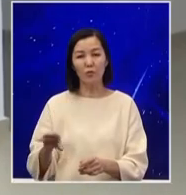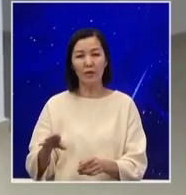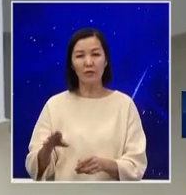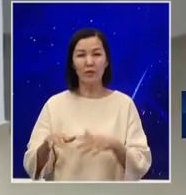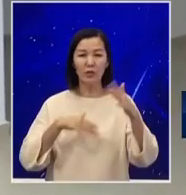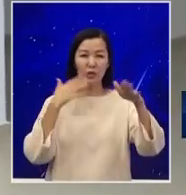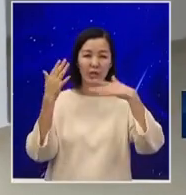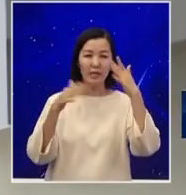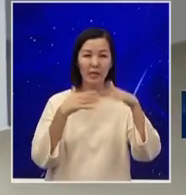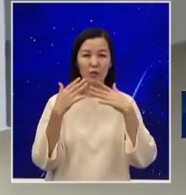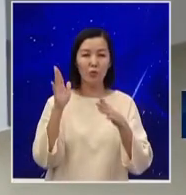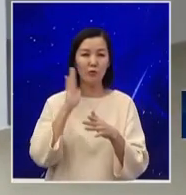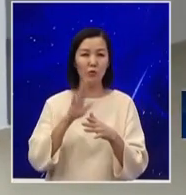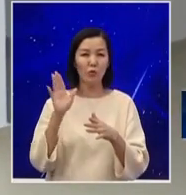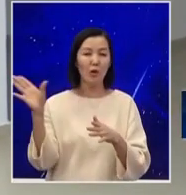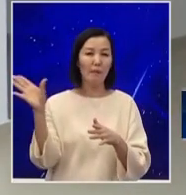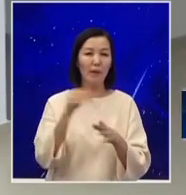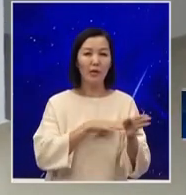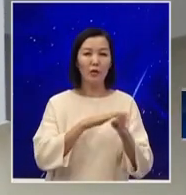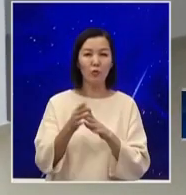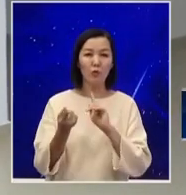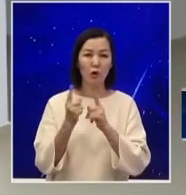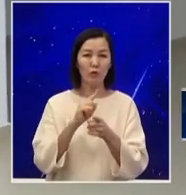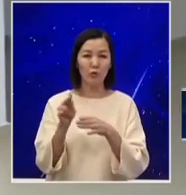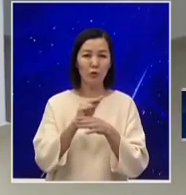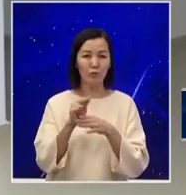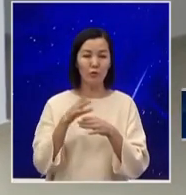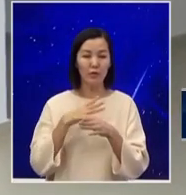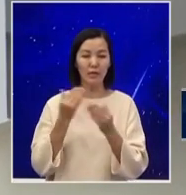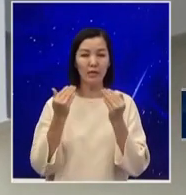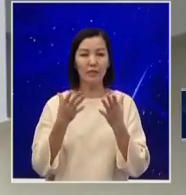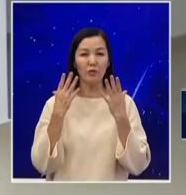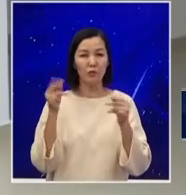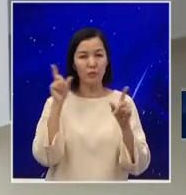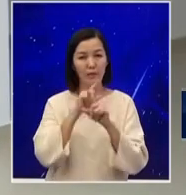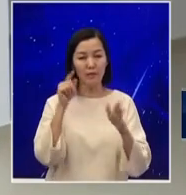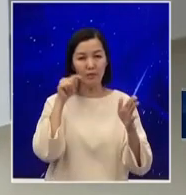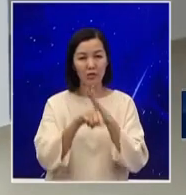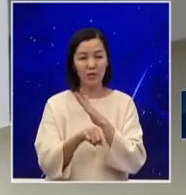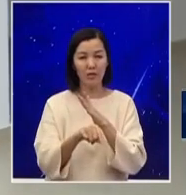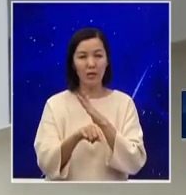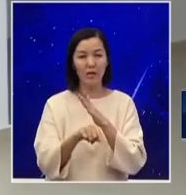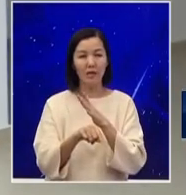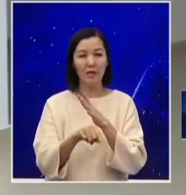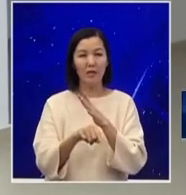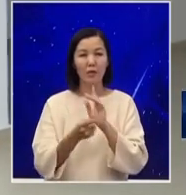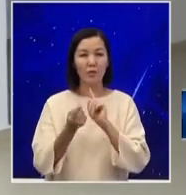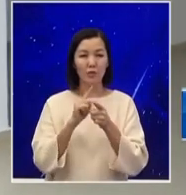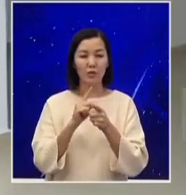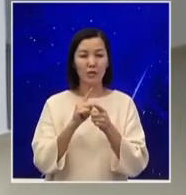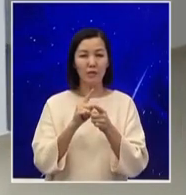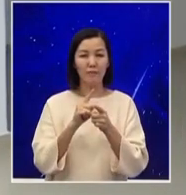желдету жүйесі, және де су жүйесі толық ауысты. Қазіргі кезде мектептің ішінде айтарлықтай